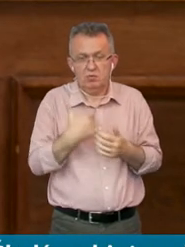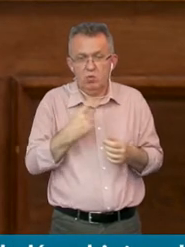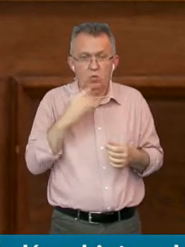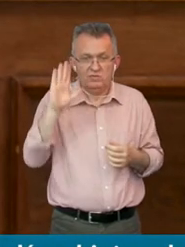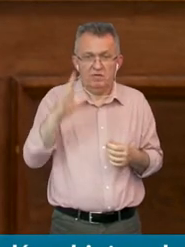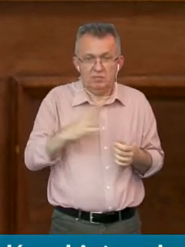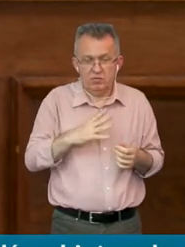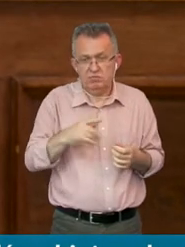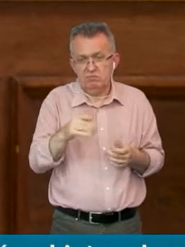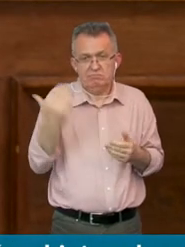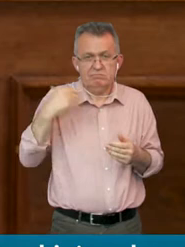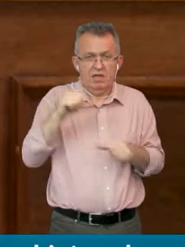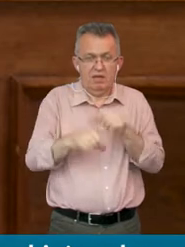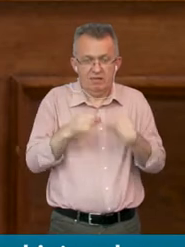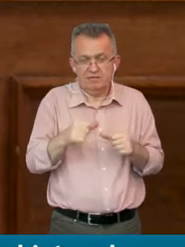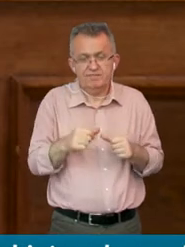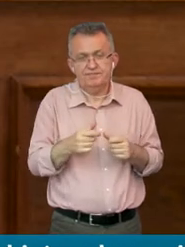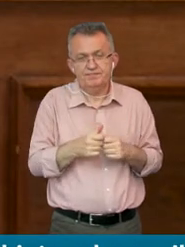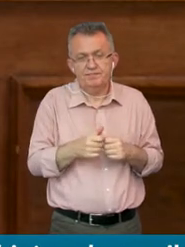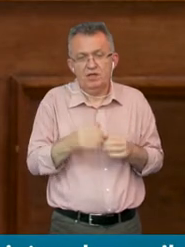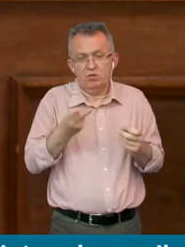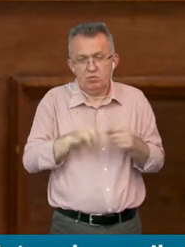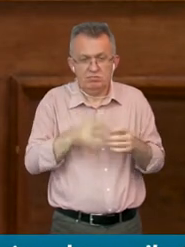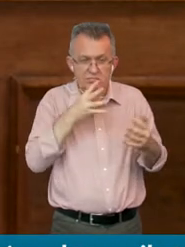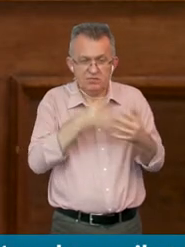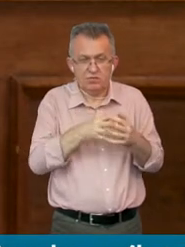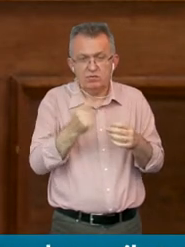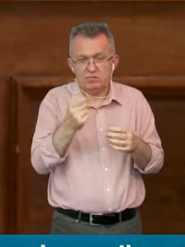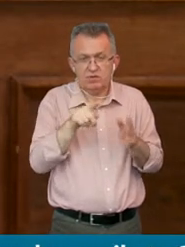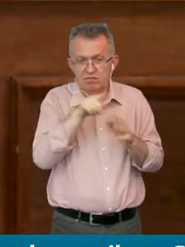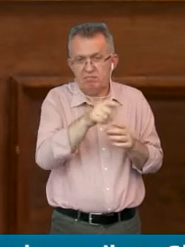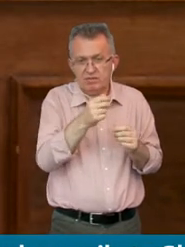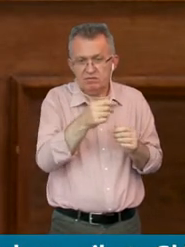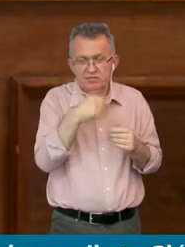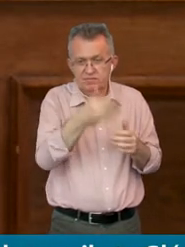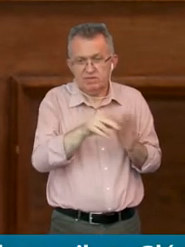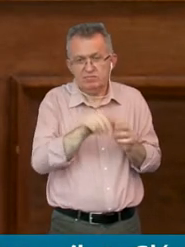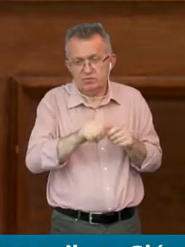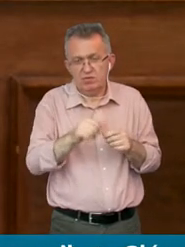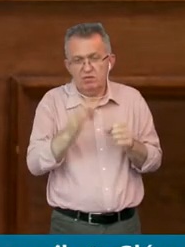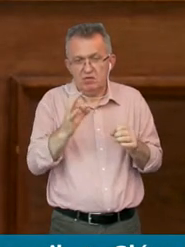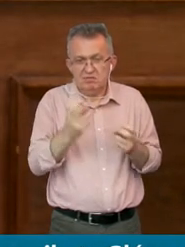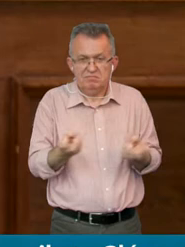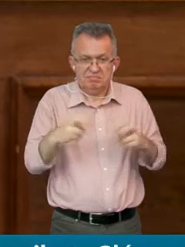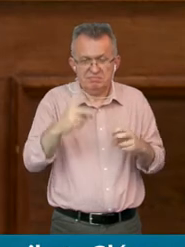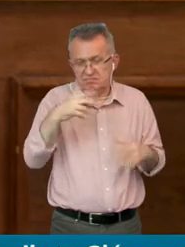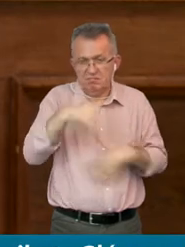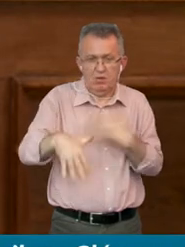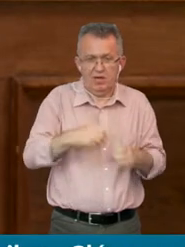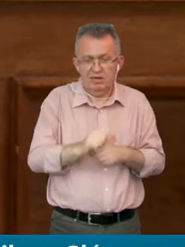budżetem w poprzednich latach, który przewidywał środki na to przedszkole. No tutaj pojawia się jakaś schizofrenia